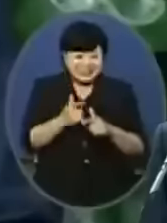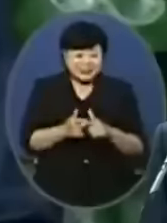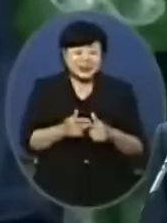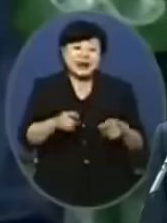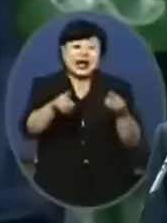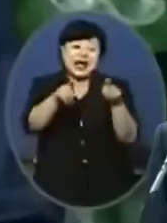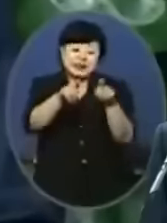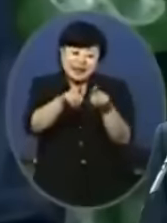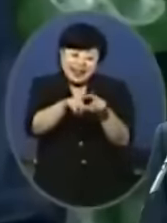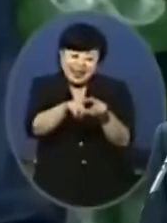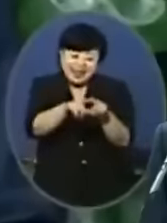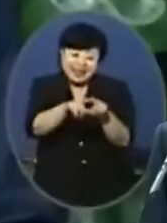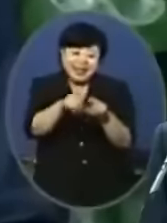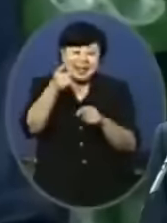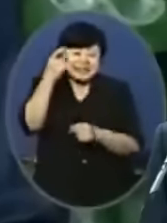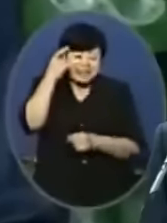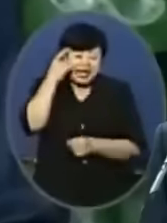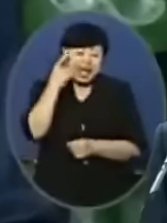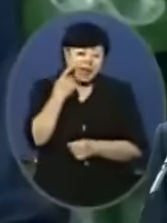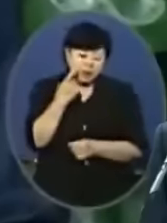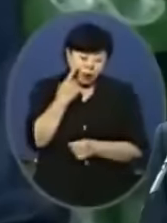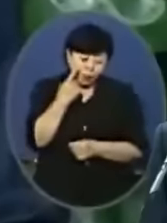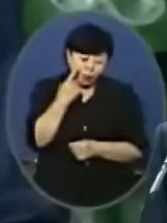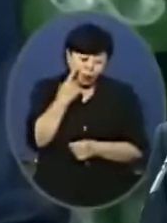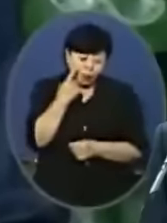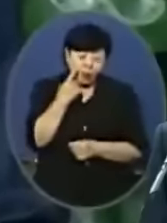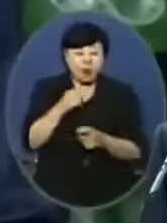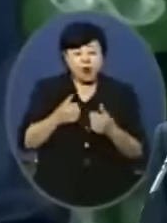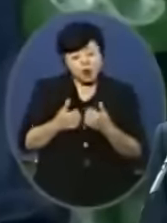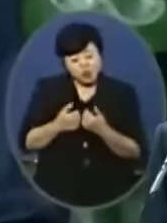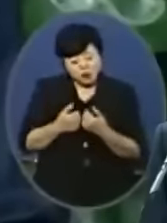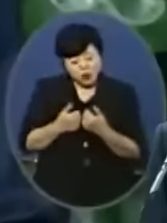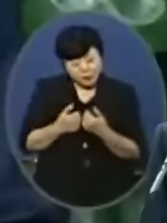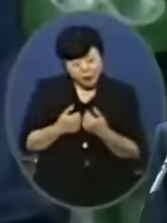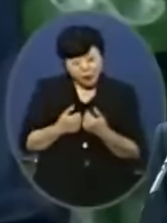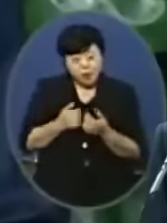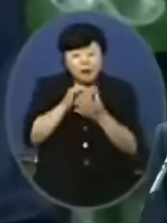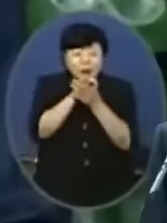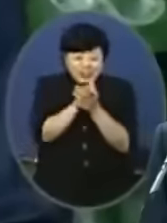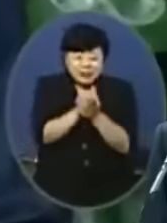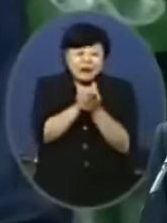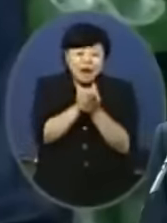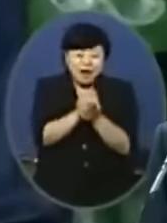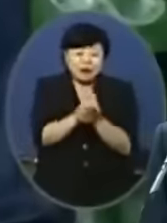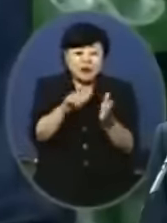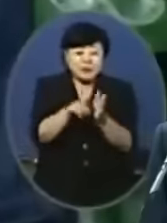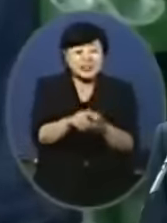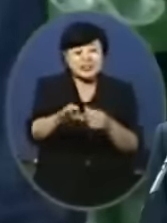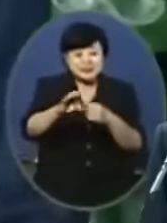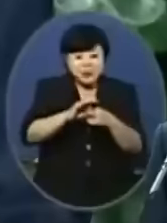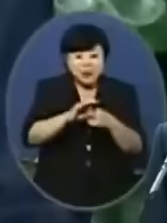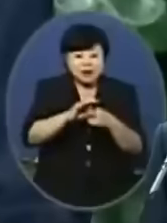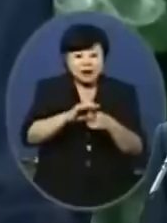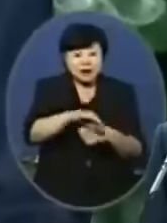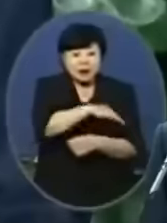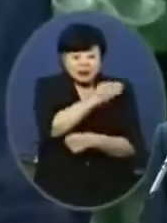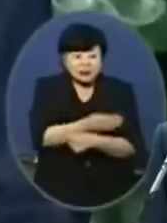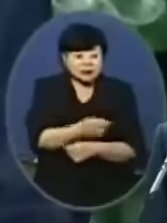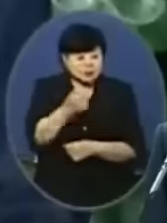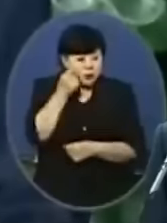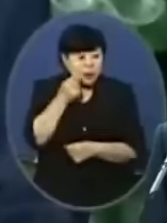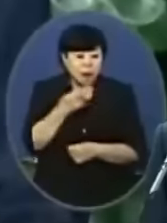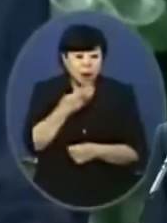예수님과 함께 생각해보고 의논하고 기도하고 믿으면 능치 못하심이